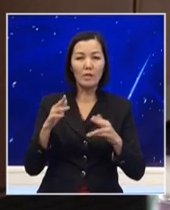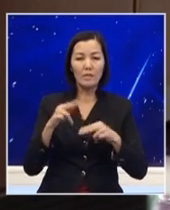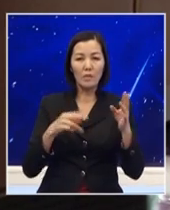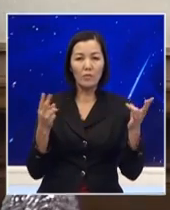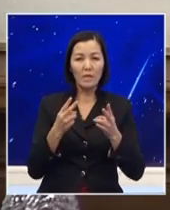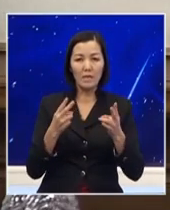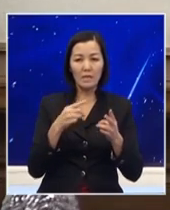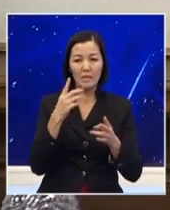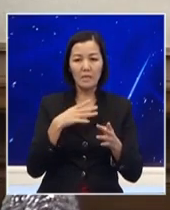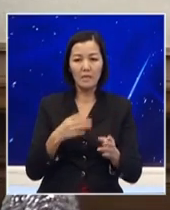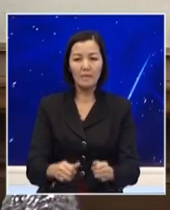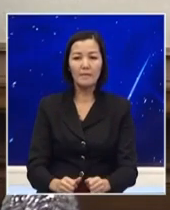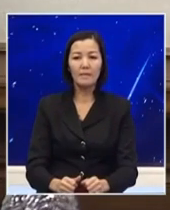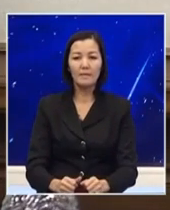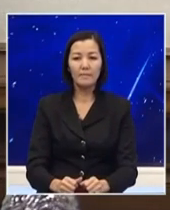керек деді.